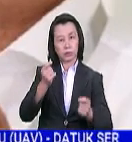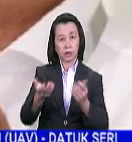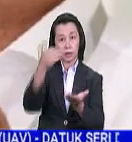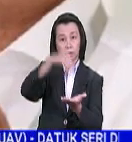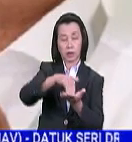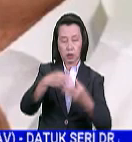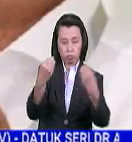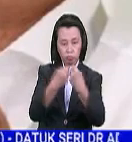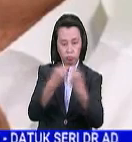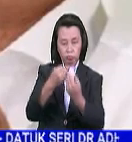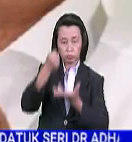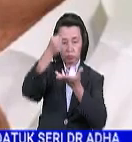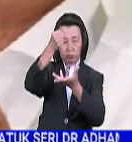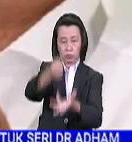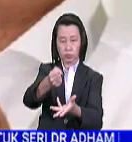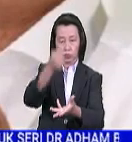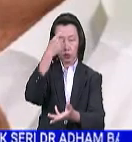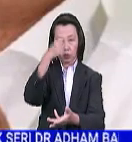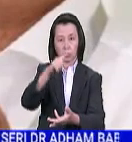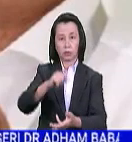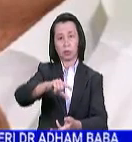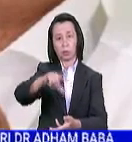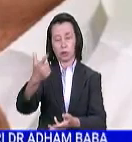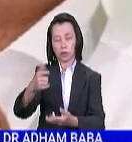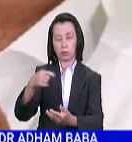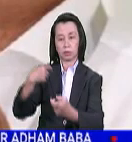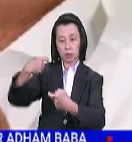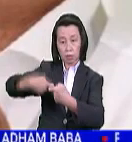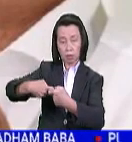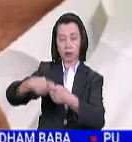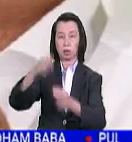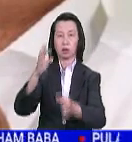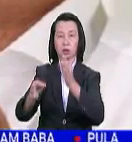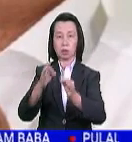semula jumlah peruntukkan bagi inisiatif yang berkaitan Jika perlu